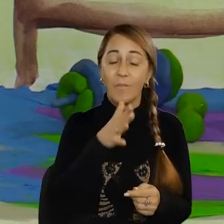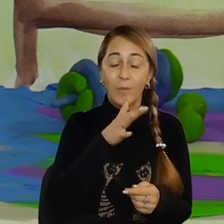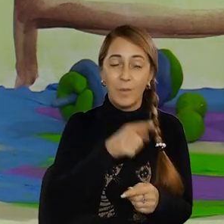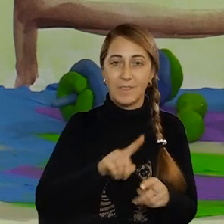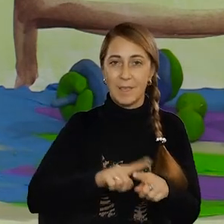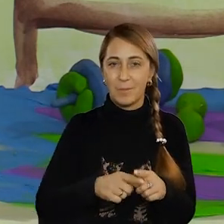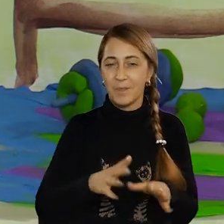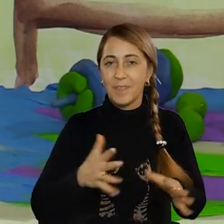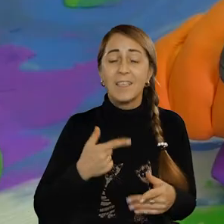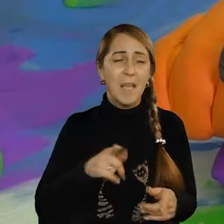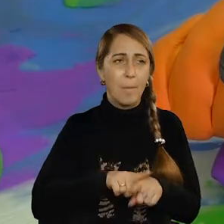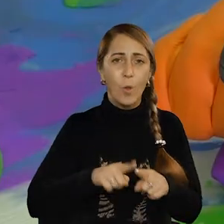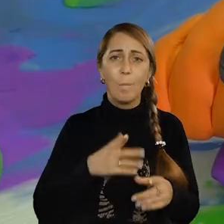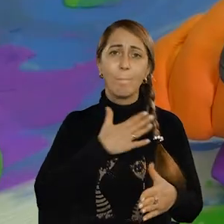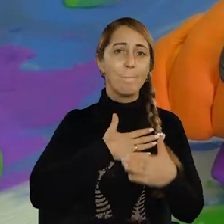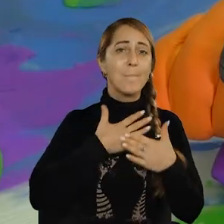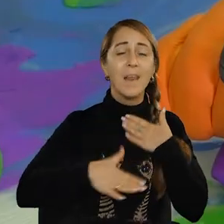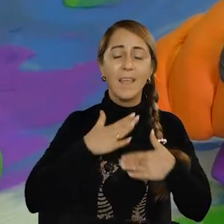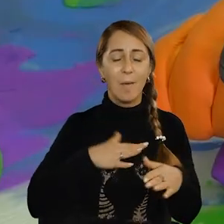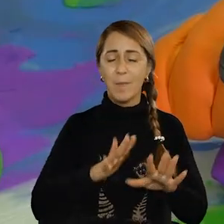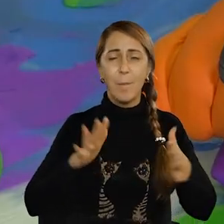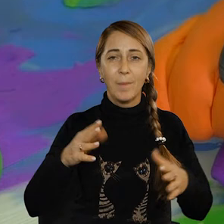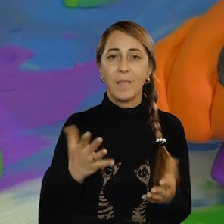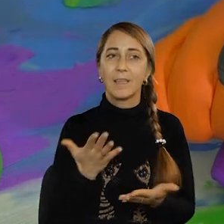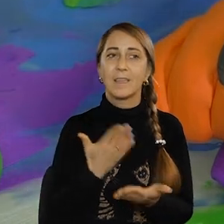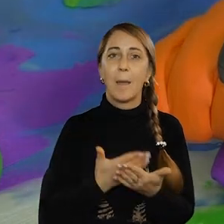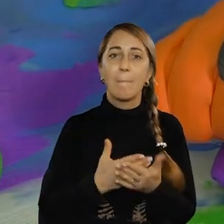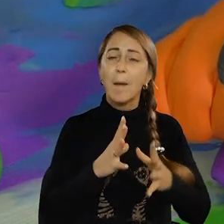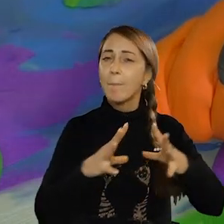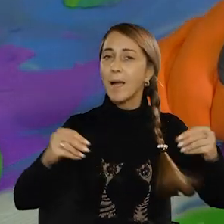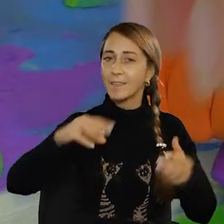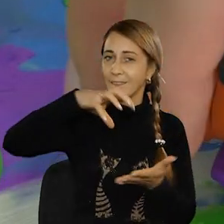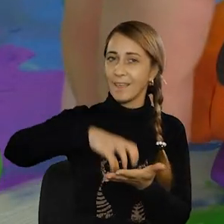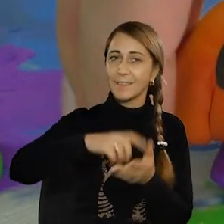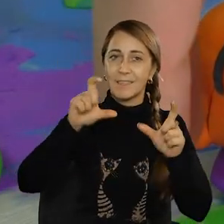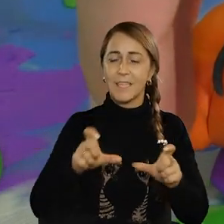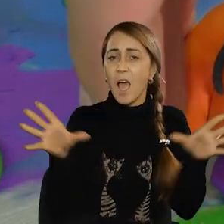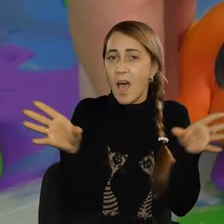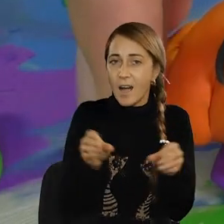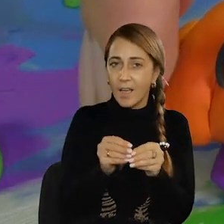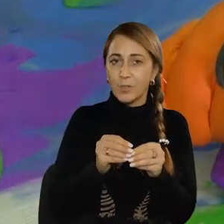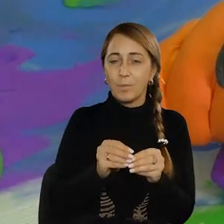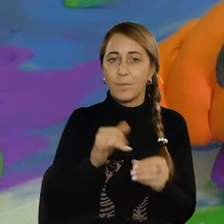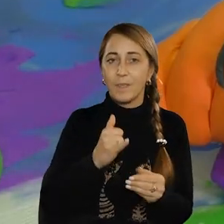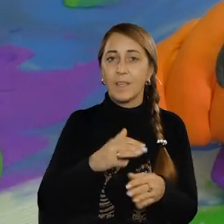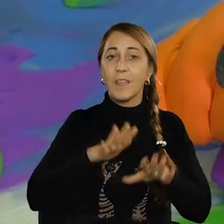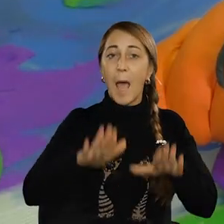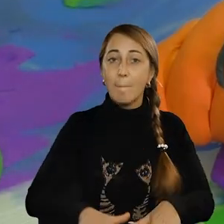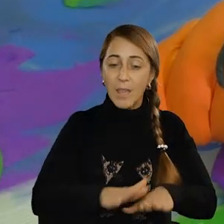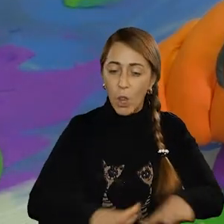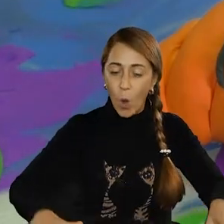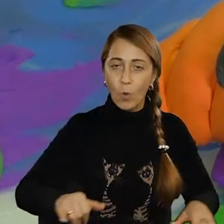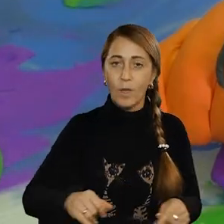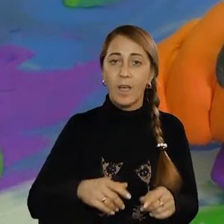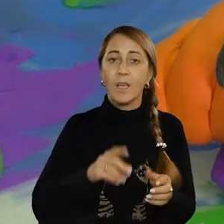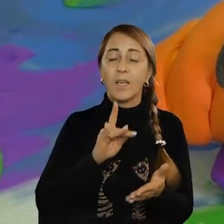то були такі приємні моменти. Тепер Багет та Кекс сіли поруч один із одним на підлогу,